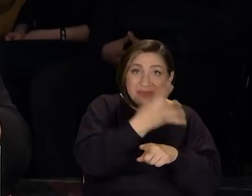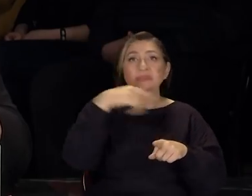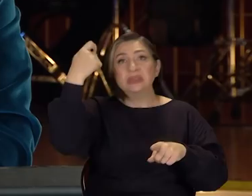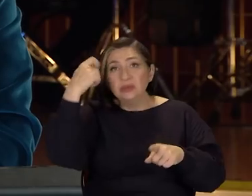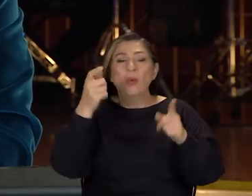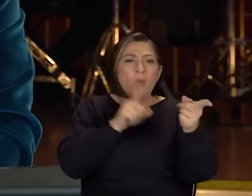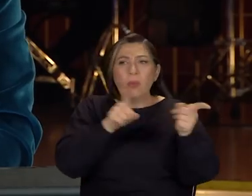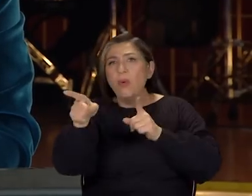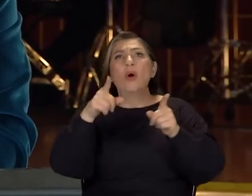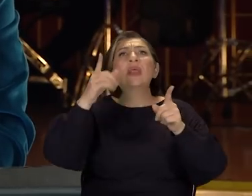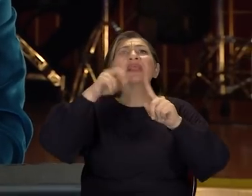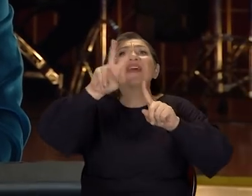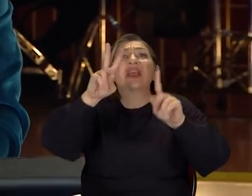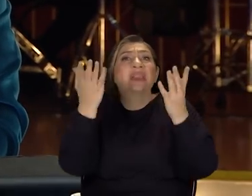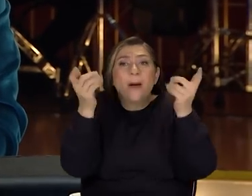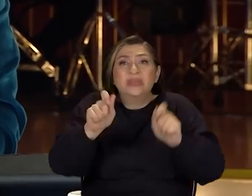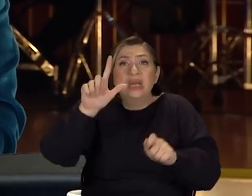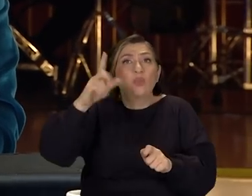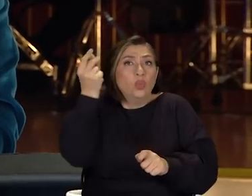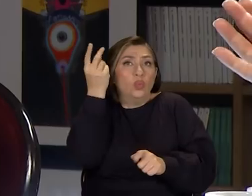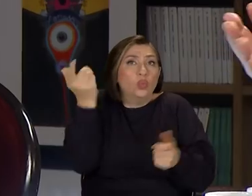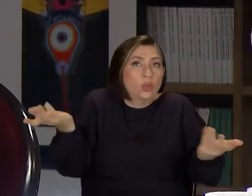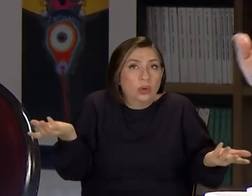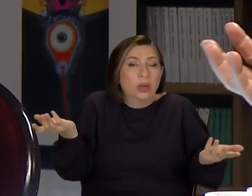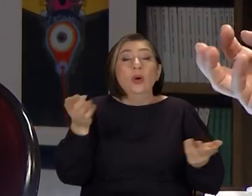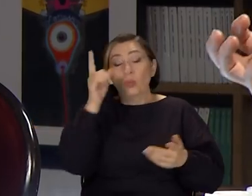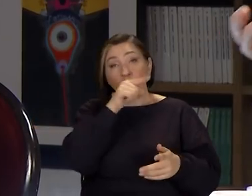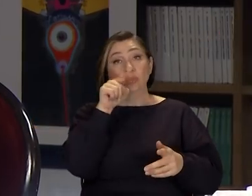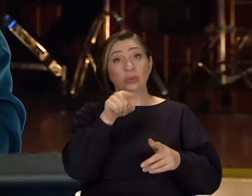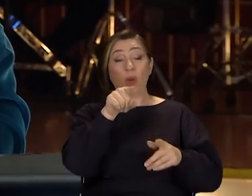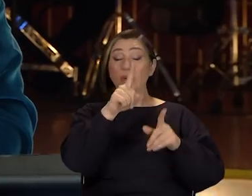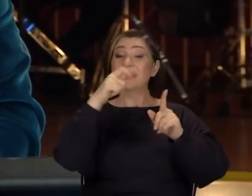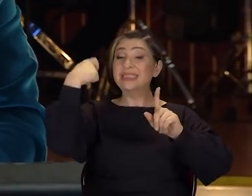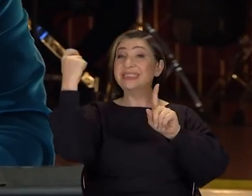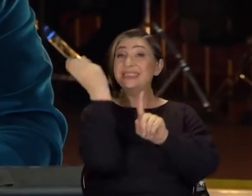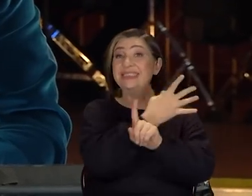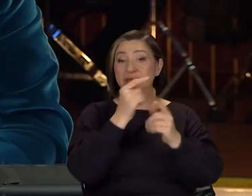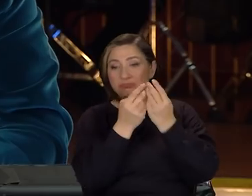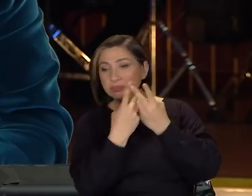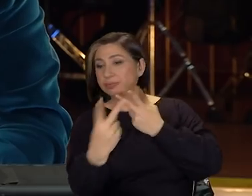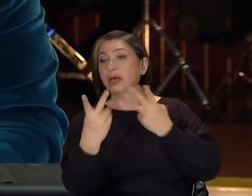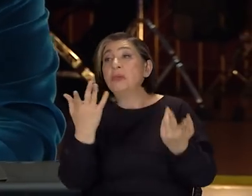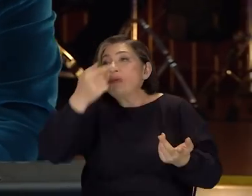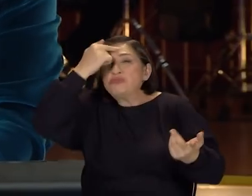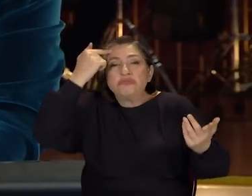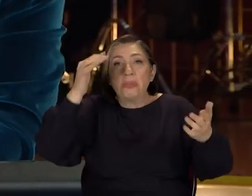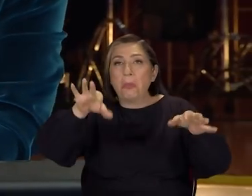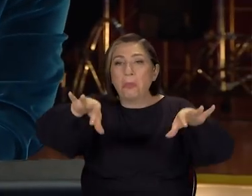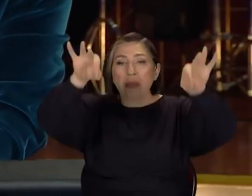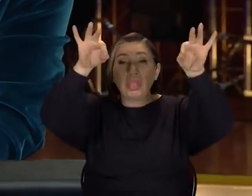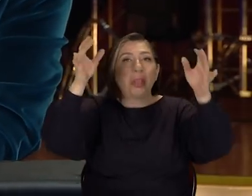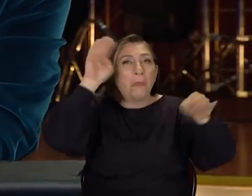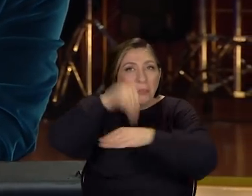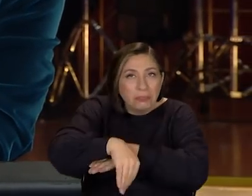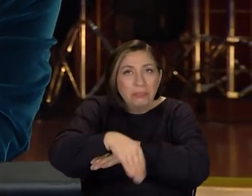yok, programcılığı unuttu televizyonculuğumuz. Dolayısıyla hani orada da bir dizi lotosu var, ne çıkarsa bahtına. Evet. Yani şimdi